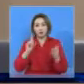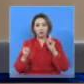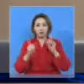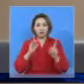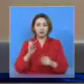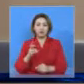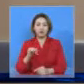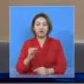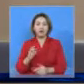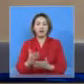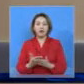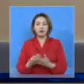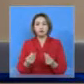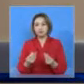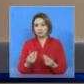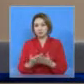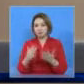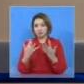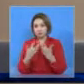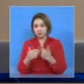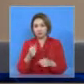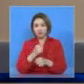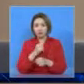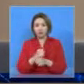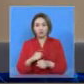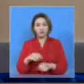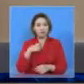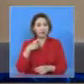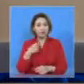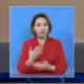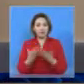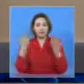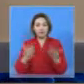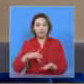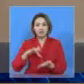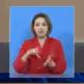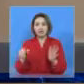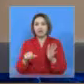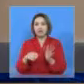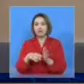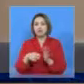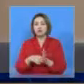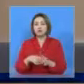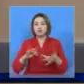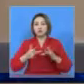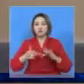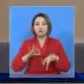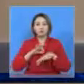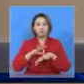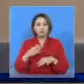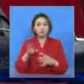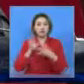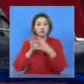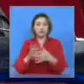қоғамдық тасымалдау саласын субсидиялау, цифрландыру жұмысы да талқыланды. Қазір қалада электронды билет енгізу жұмысы жүріп жатыр.